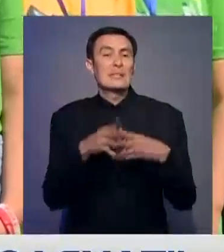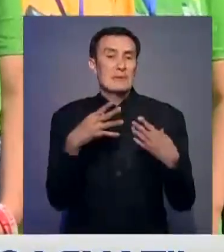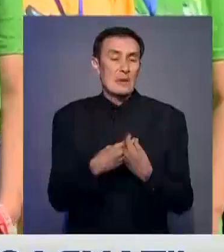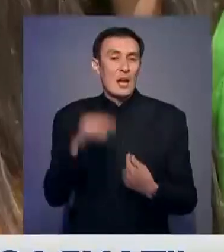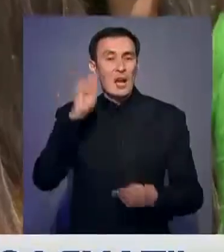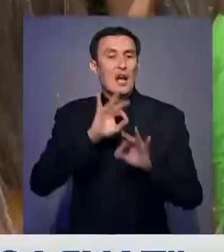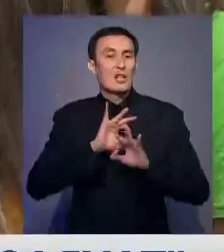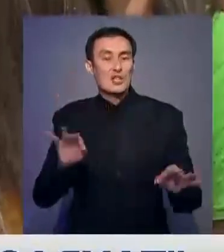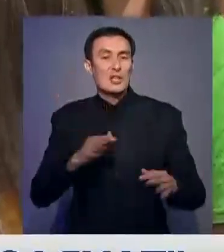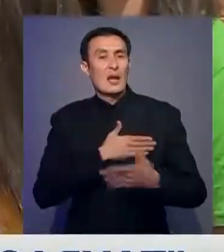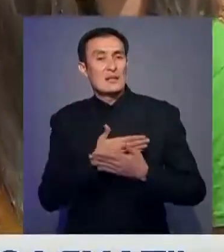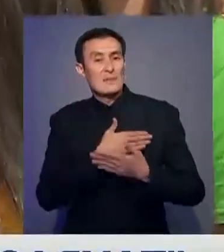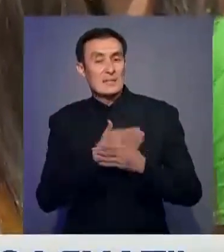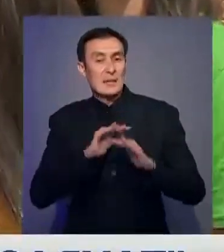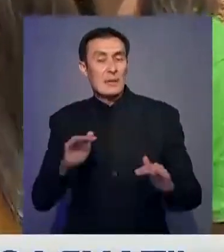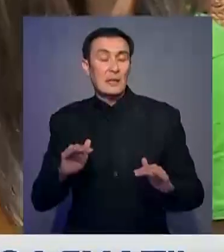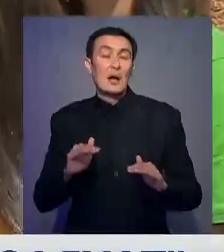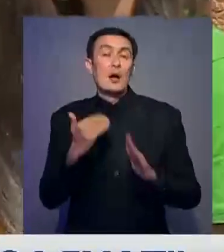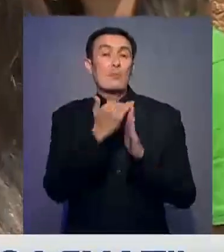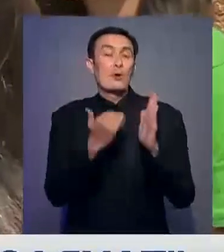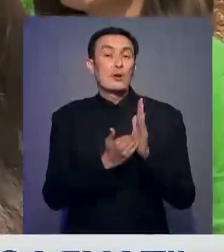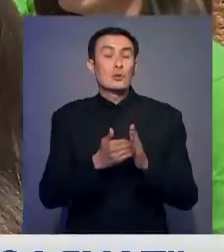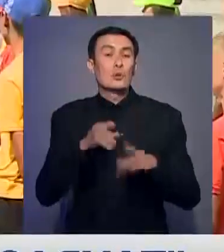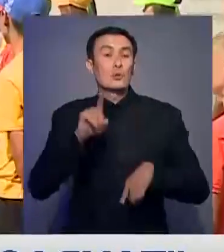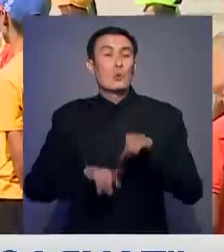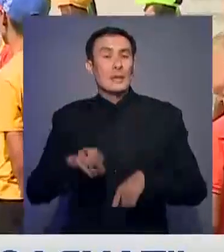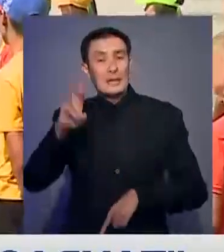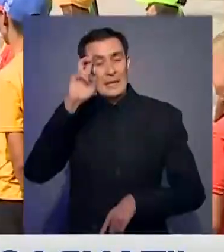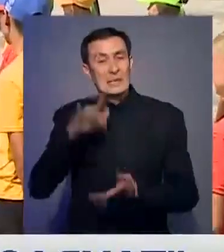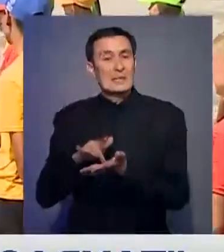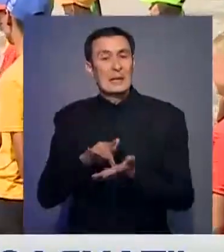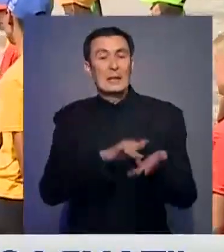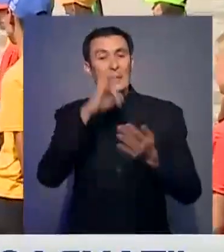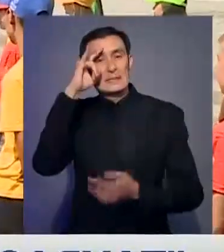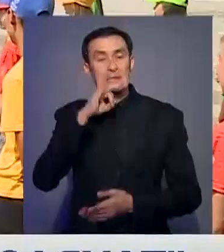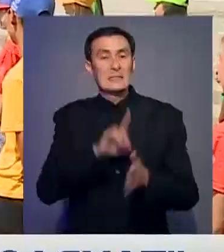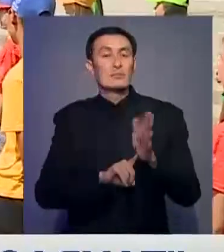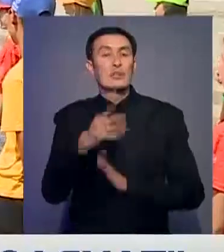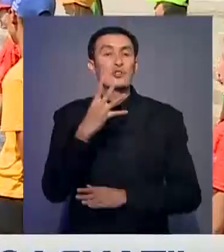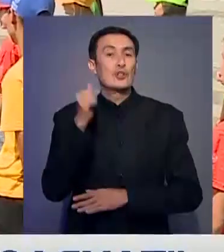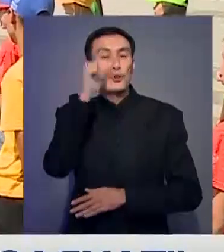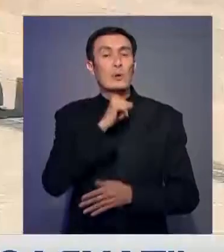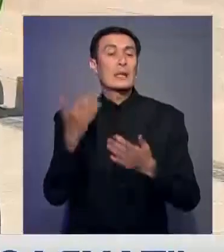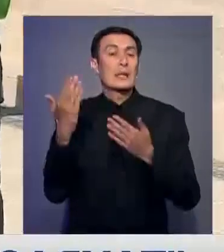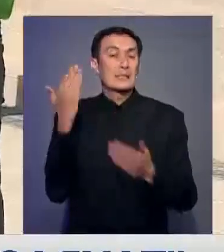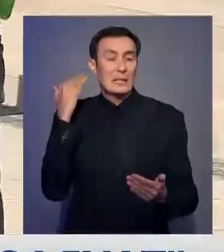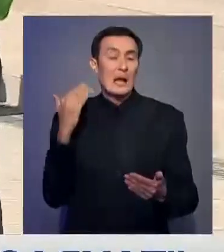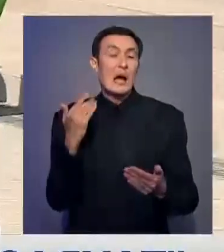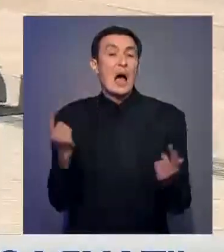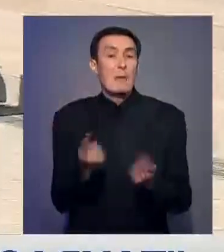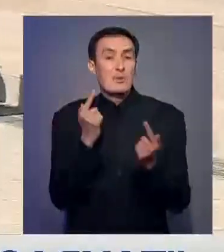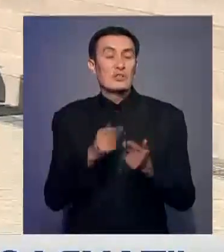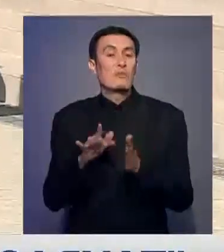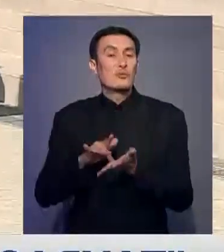семей, отличники, активисты. Напомню, проект «Туган Елге Саяхат» в Казахстане запустили 4 года назад. Обычно